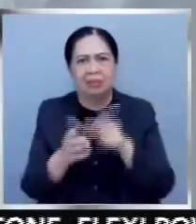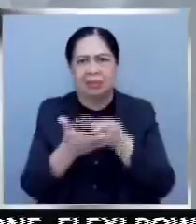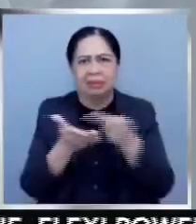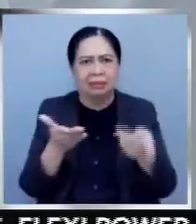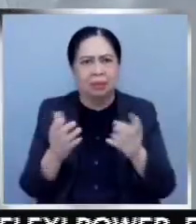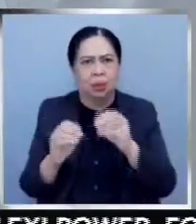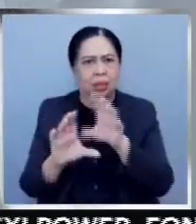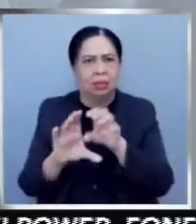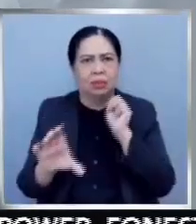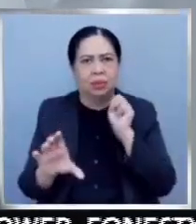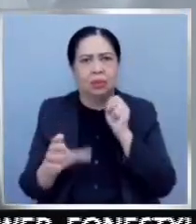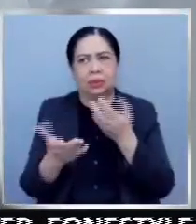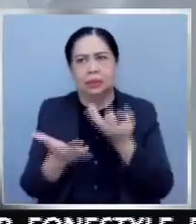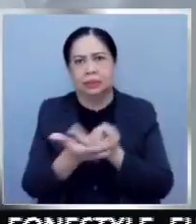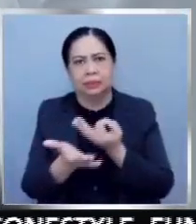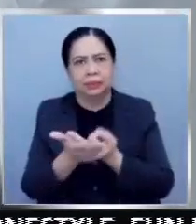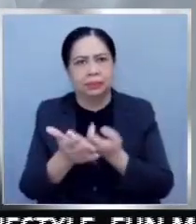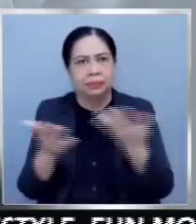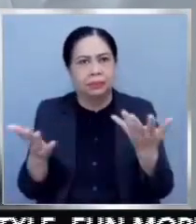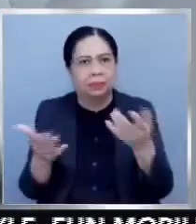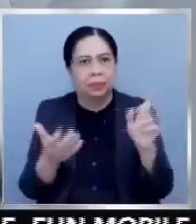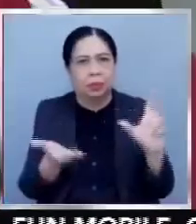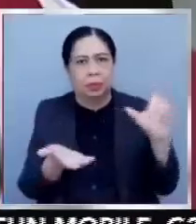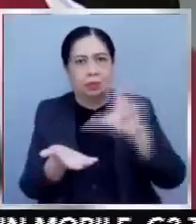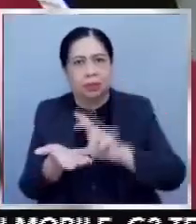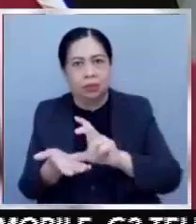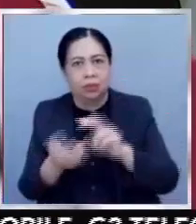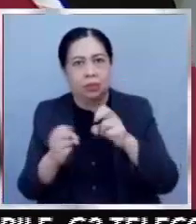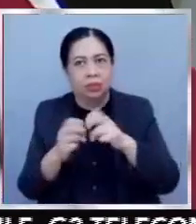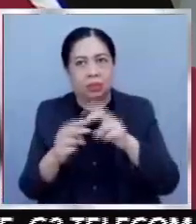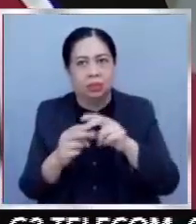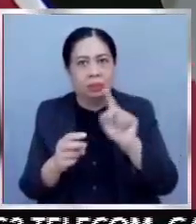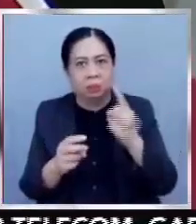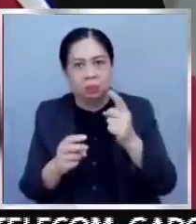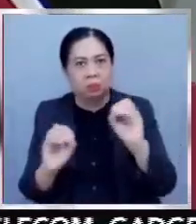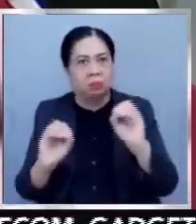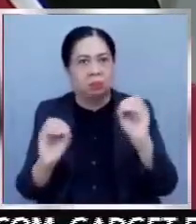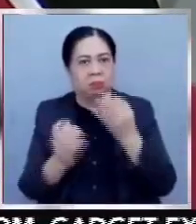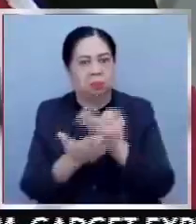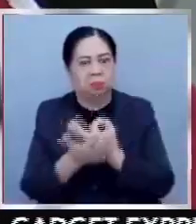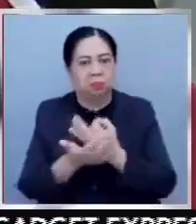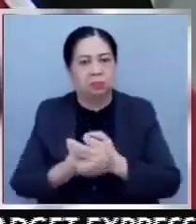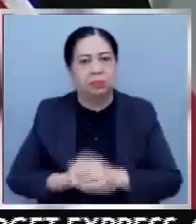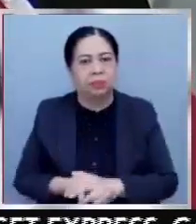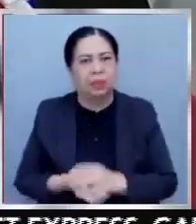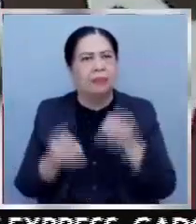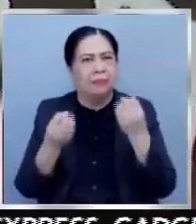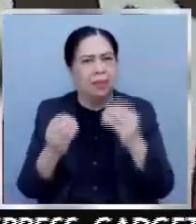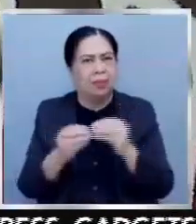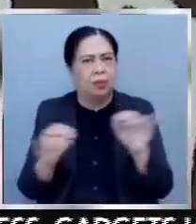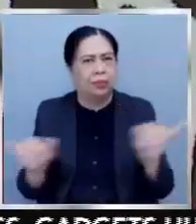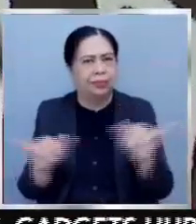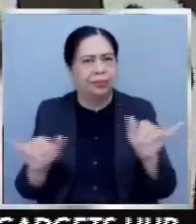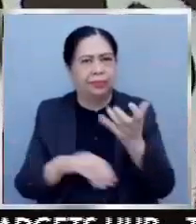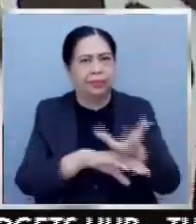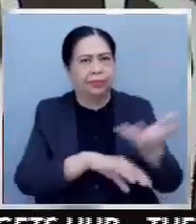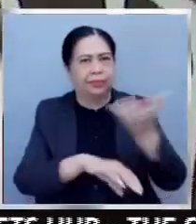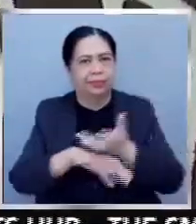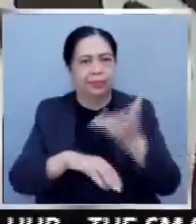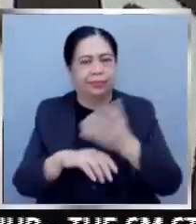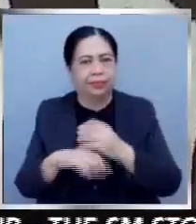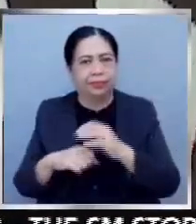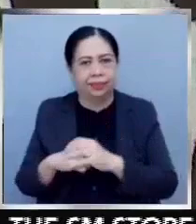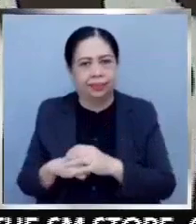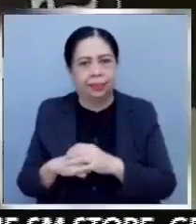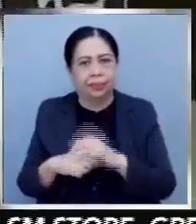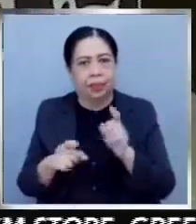yung investor natin kahit kusing. Ayon sa NBI, marami pa raw ang nabiktima ng grupo na naka-check-in sa isang